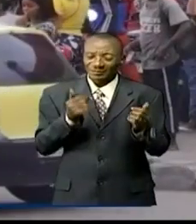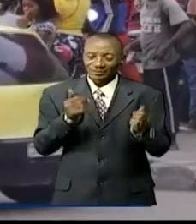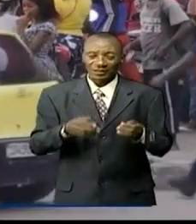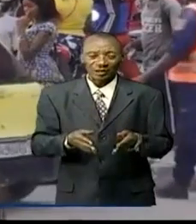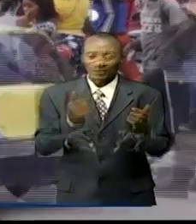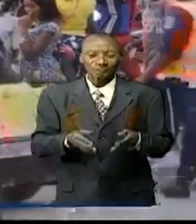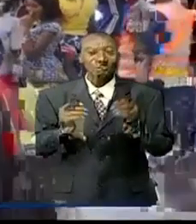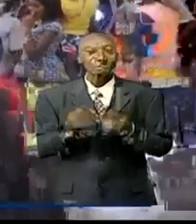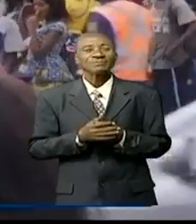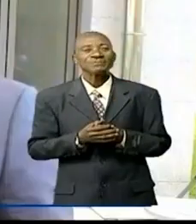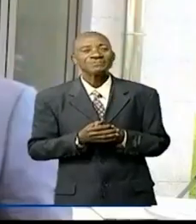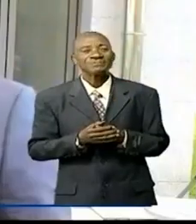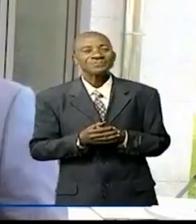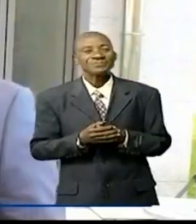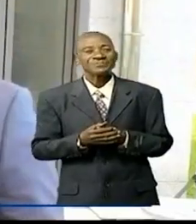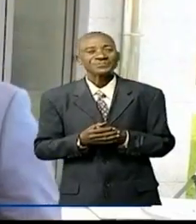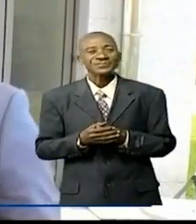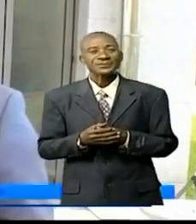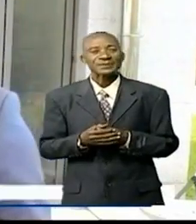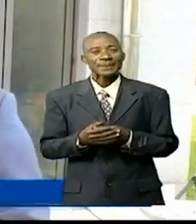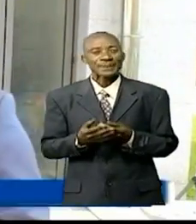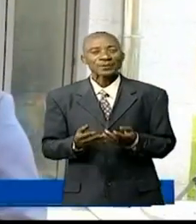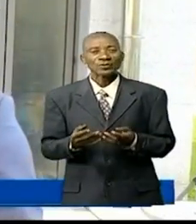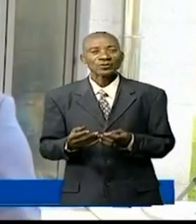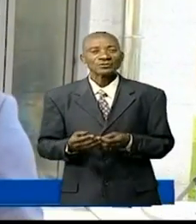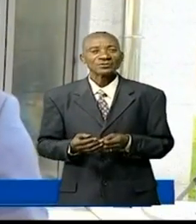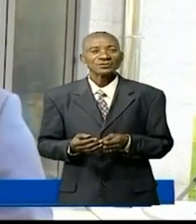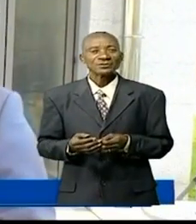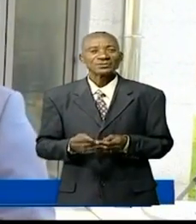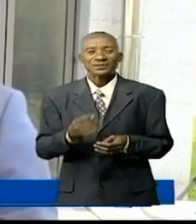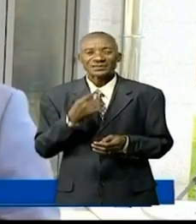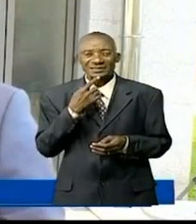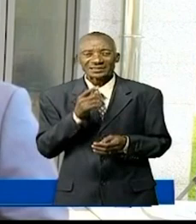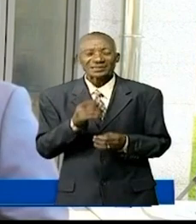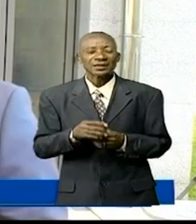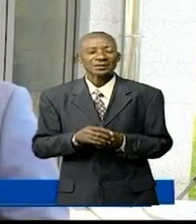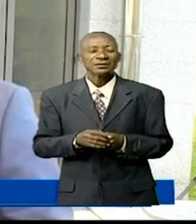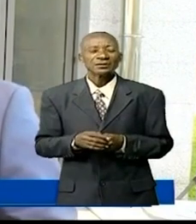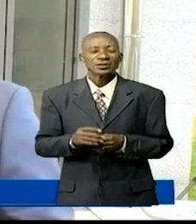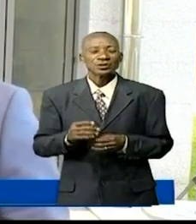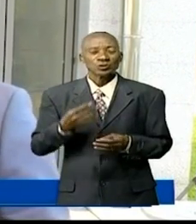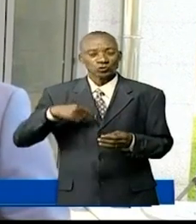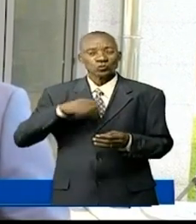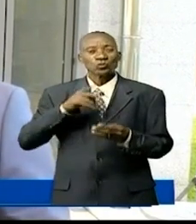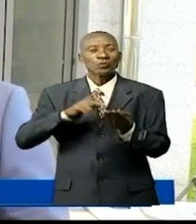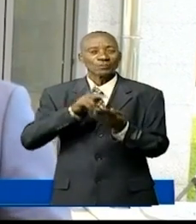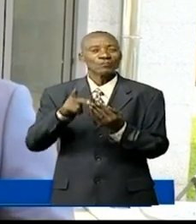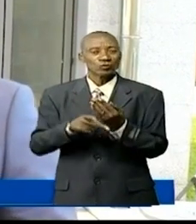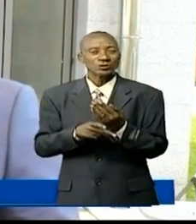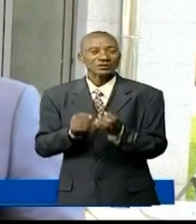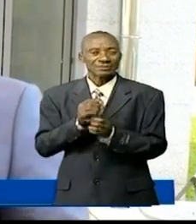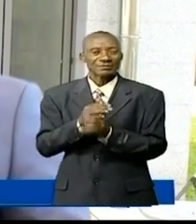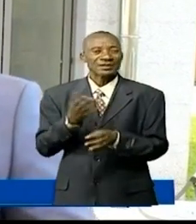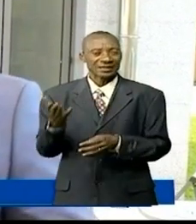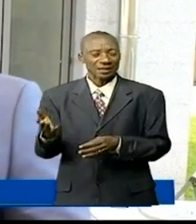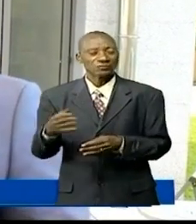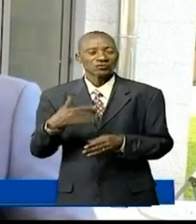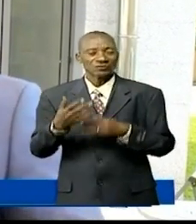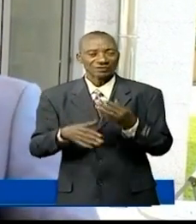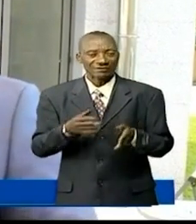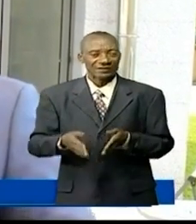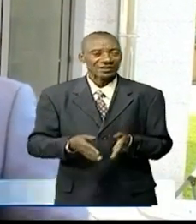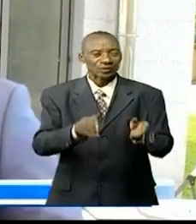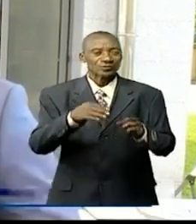niveau de Metrokin, je tiens à souligner que Metrokin, c'est l'entreprise de projet qui va gérer le train urbain de la ville de Kinshasa. Et en